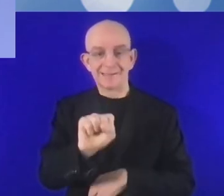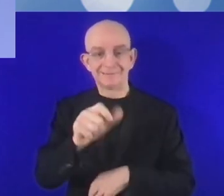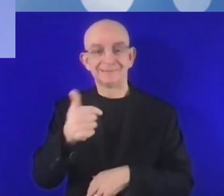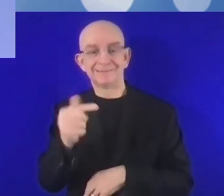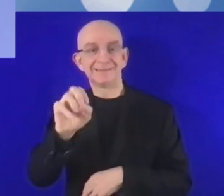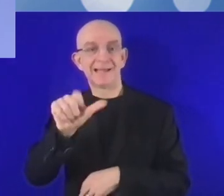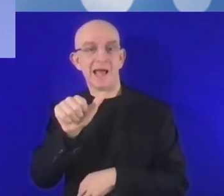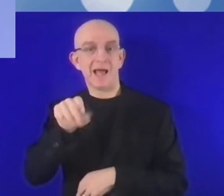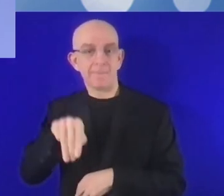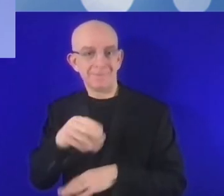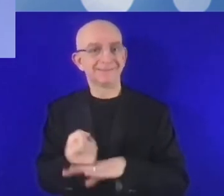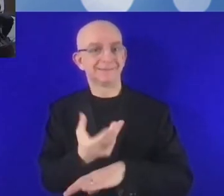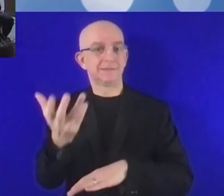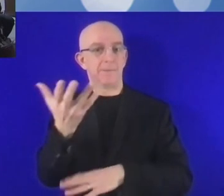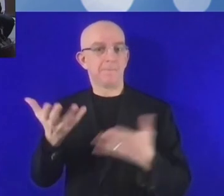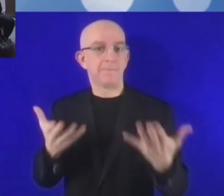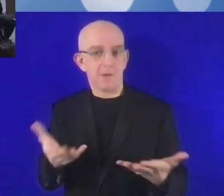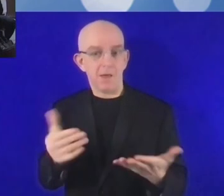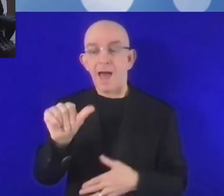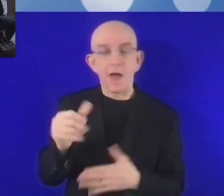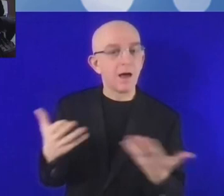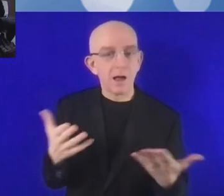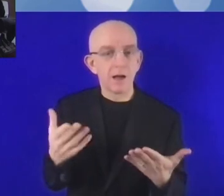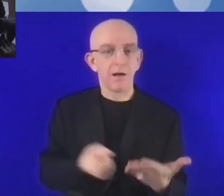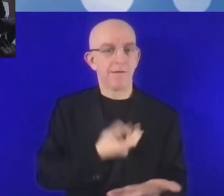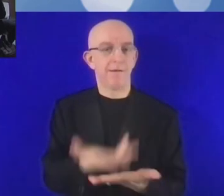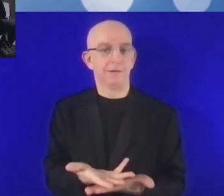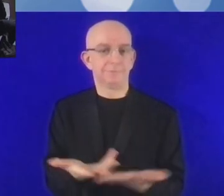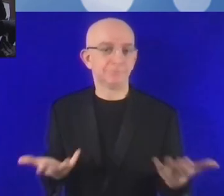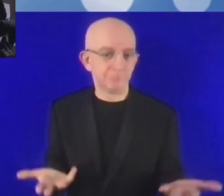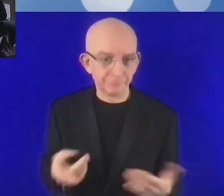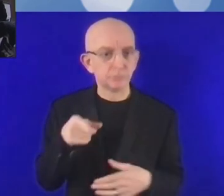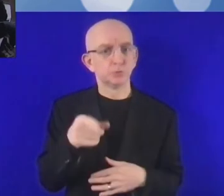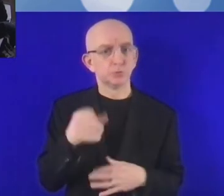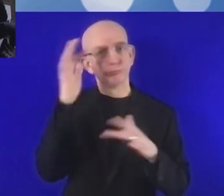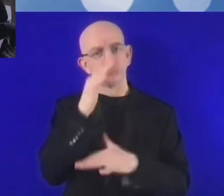группы STEAM, где А соответствовало бы искусству.